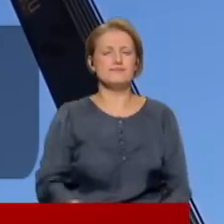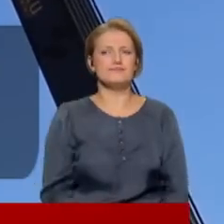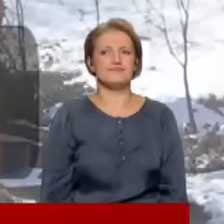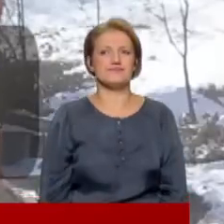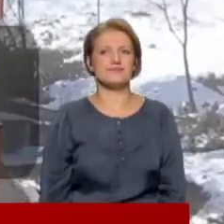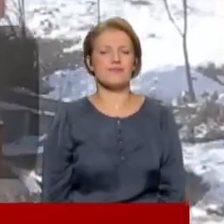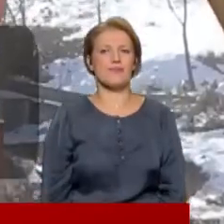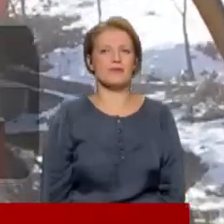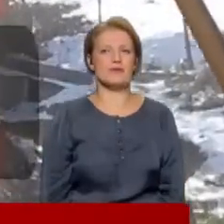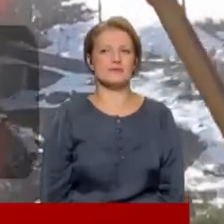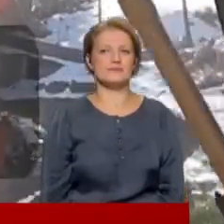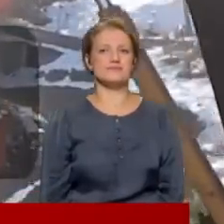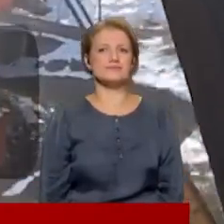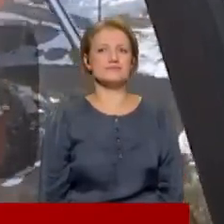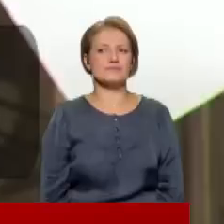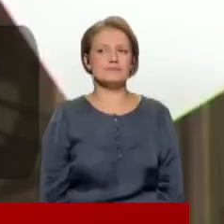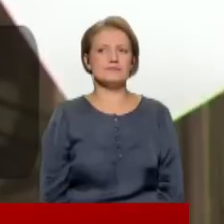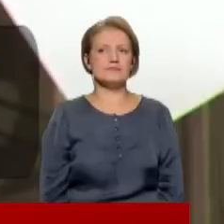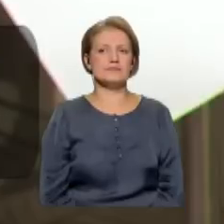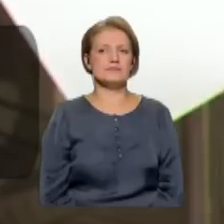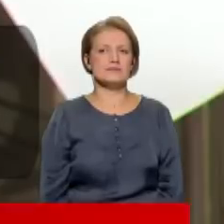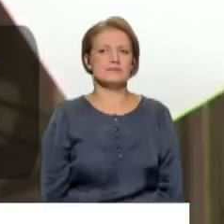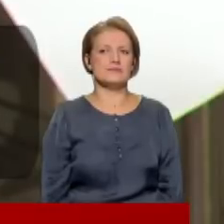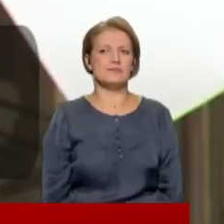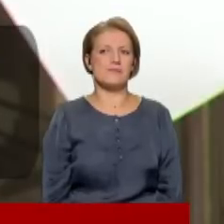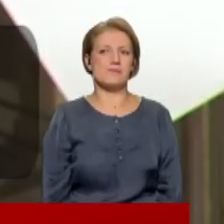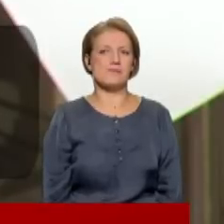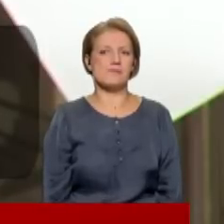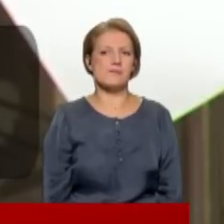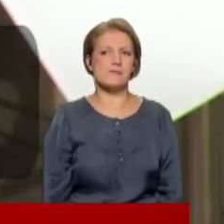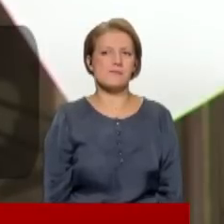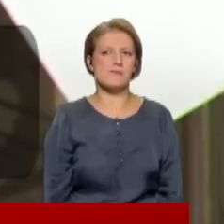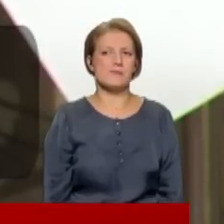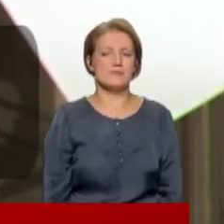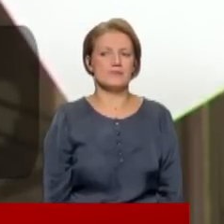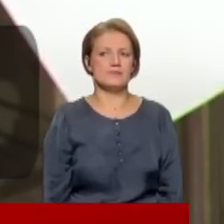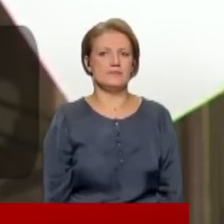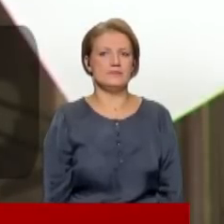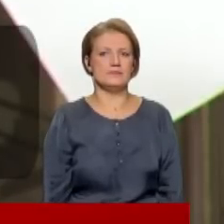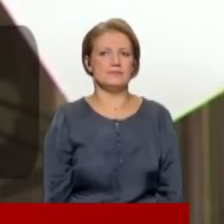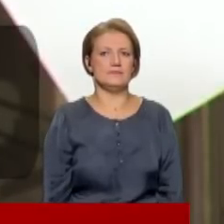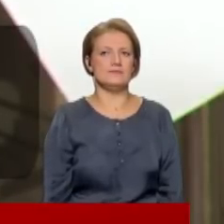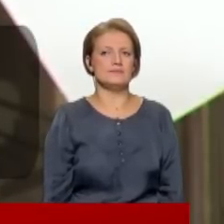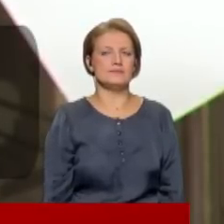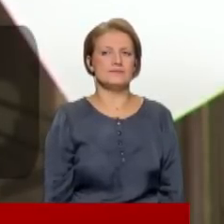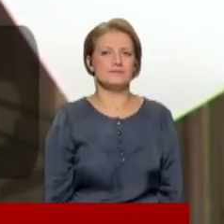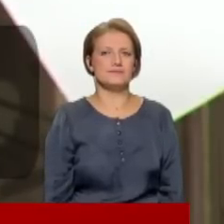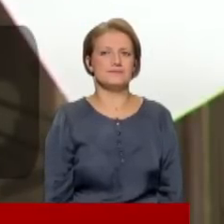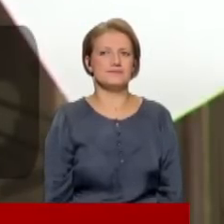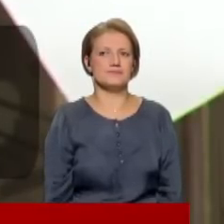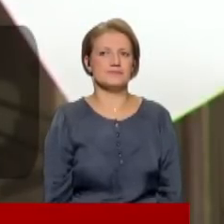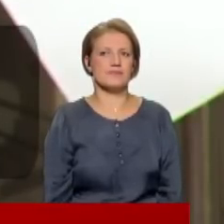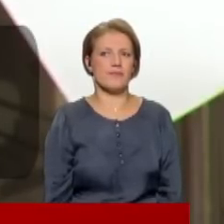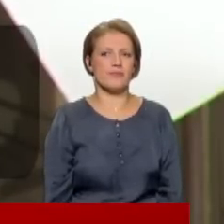burada razı olmazsa, o bir kere direnmeye başlarsa gerçekten yapılacak çok bir şey kalmıyor. Dört aşamalı bu konuda